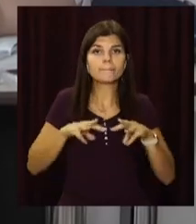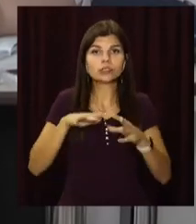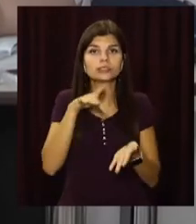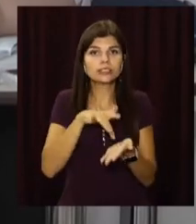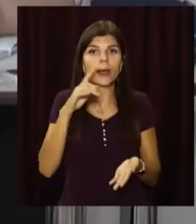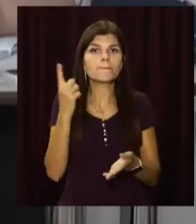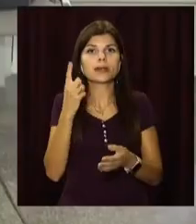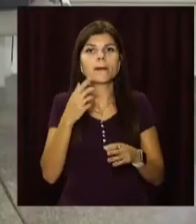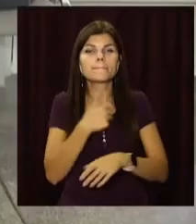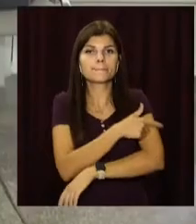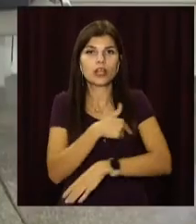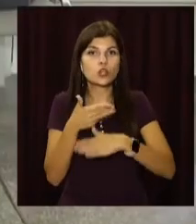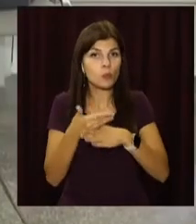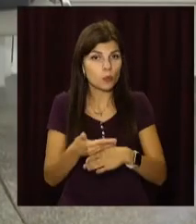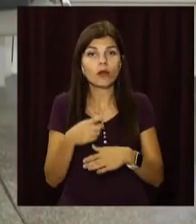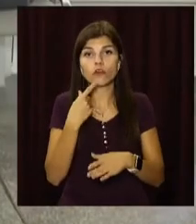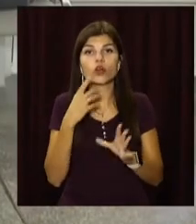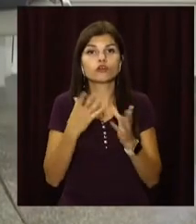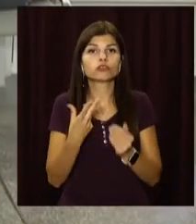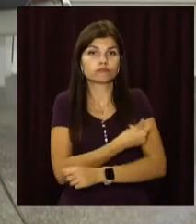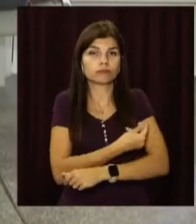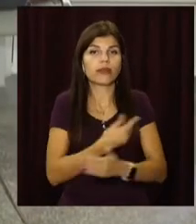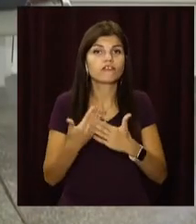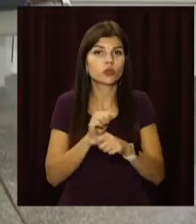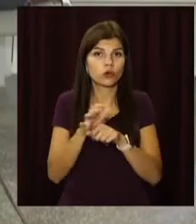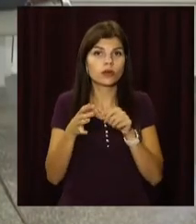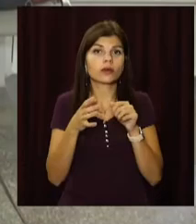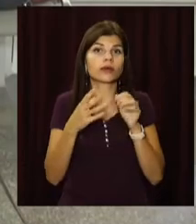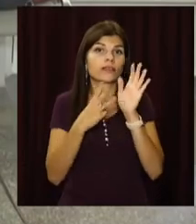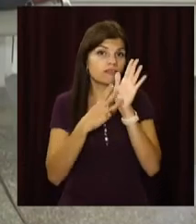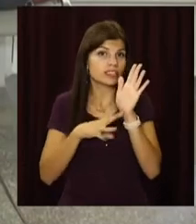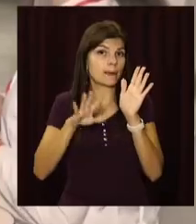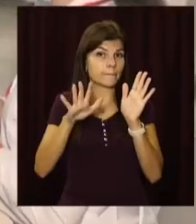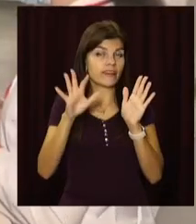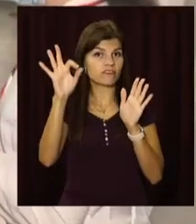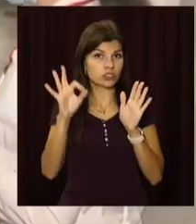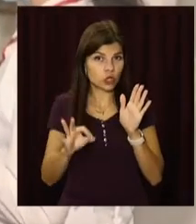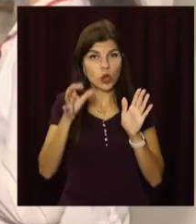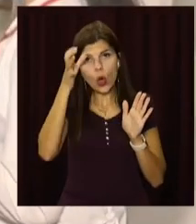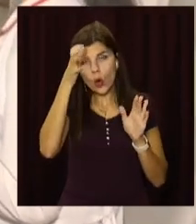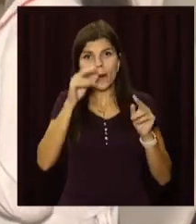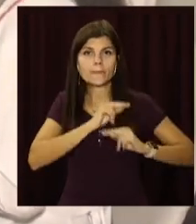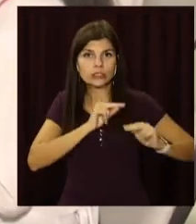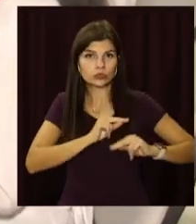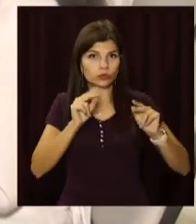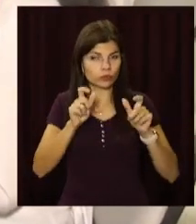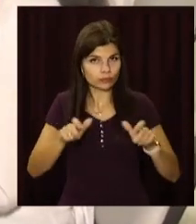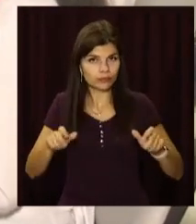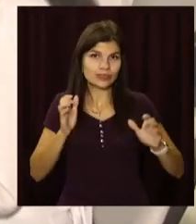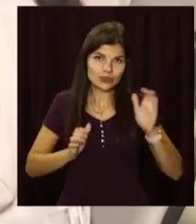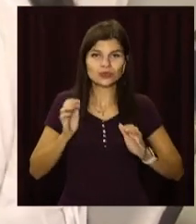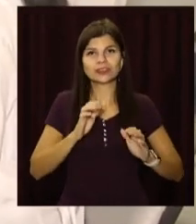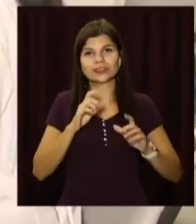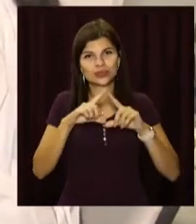центру первинної меддопомоги. Зокрема, щепилися від корони 85% освітян. В центрі масової